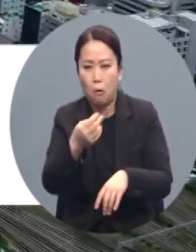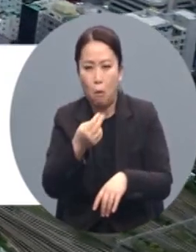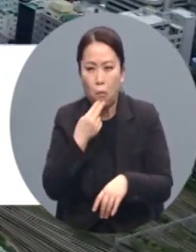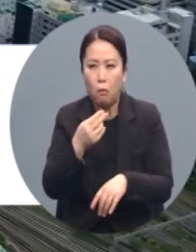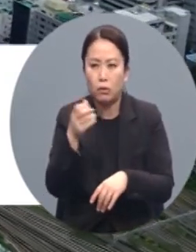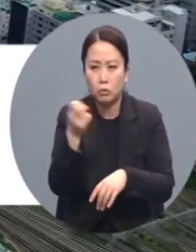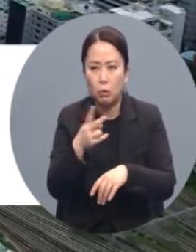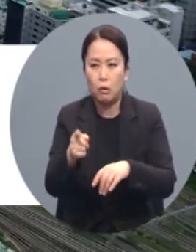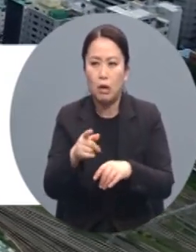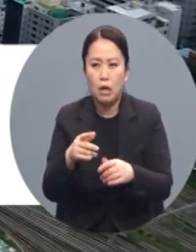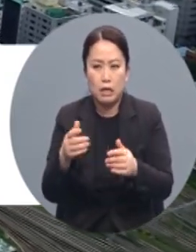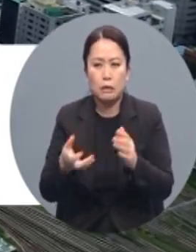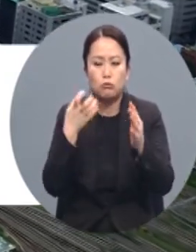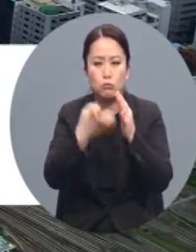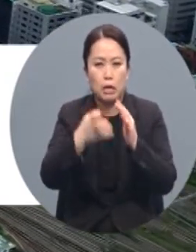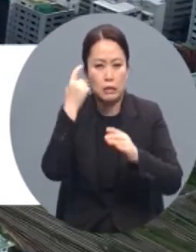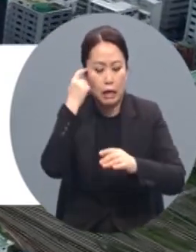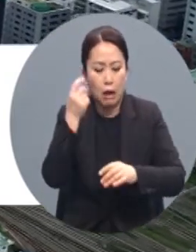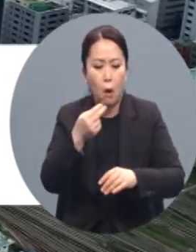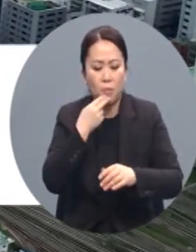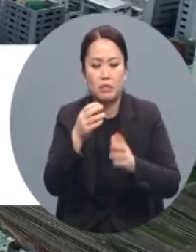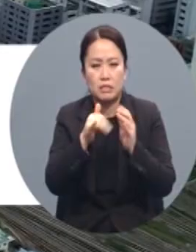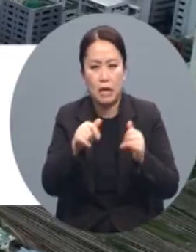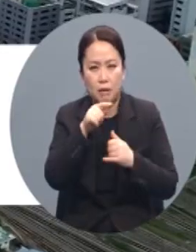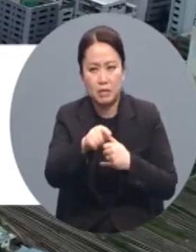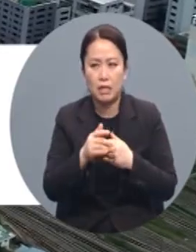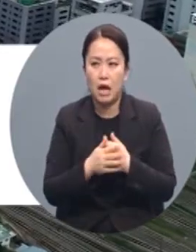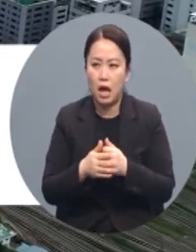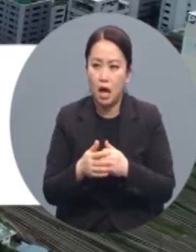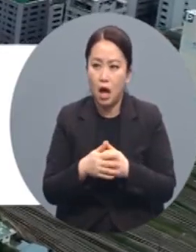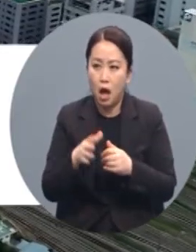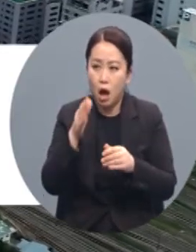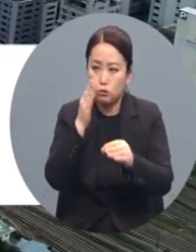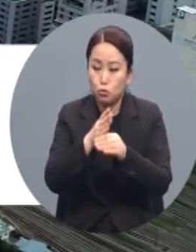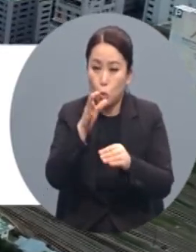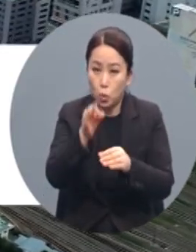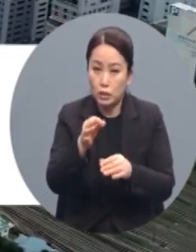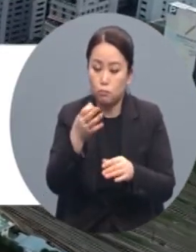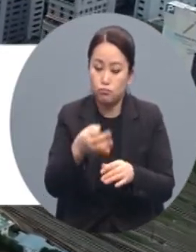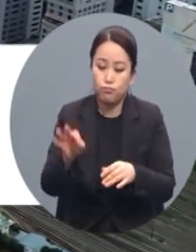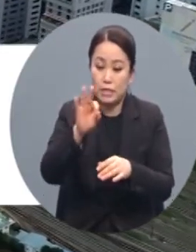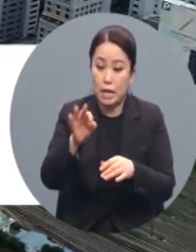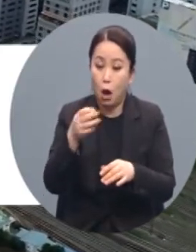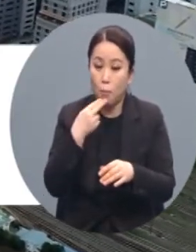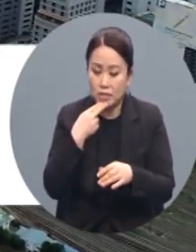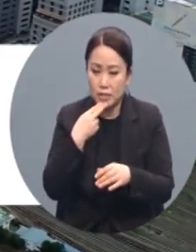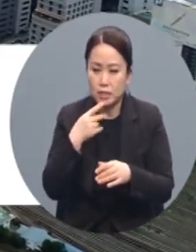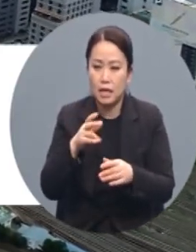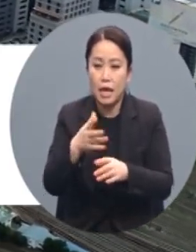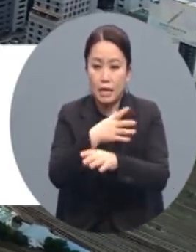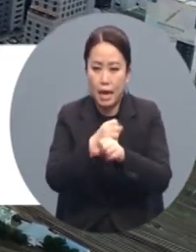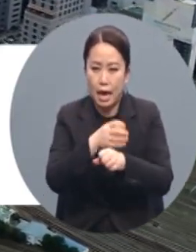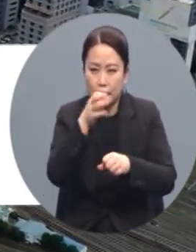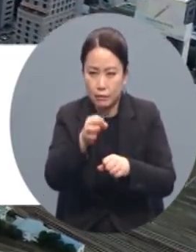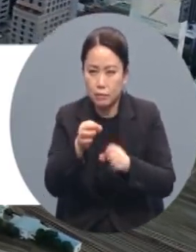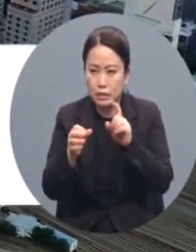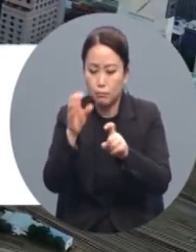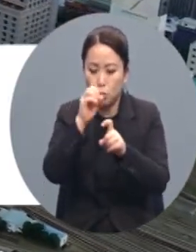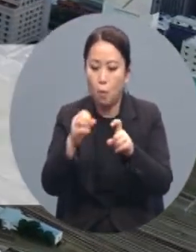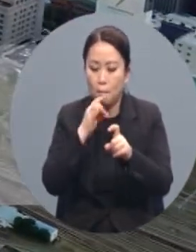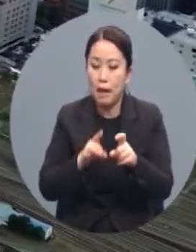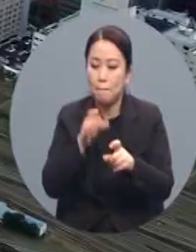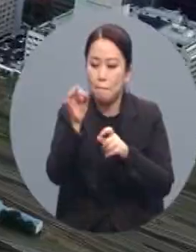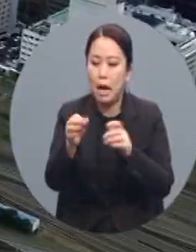입주할 생각도 없는 사람들입니다. 중국은 무이자를 해가지고 계약금만 10% 내라고 이자 의무를 지금까지 다